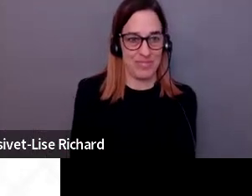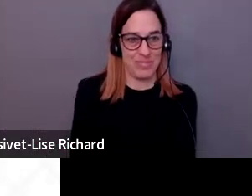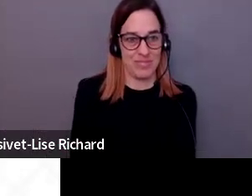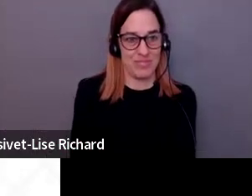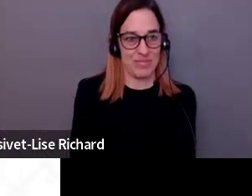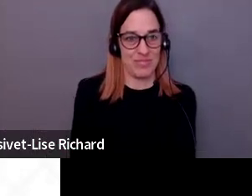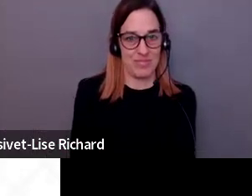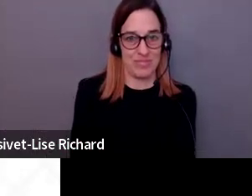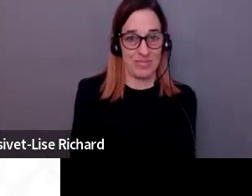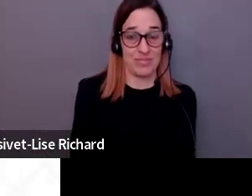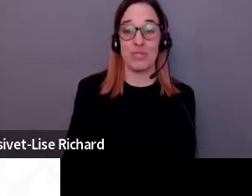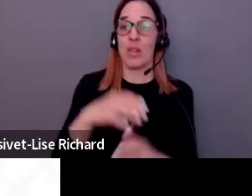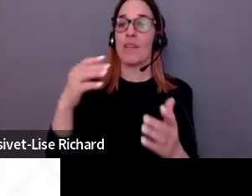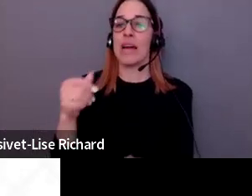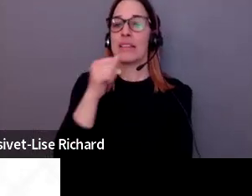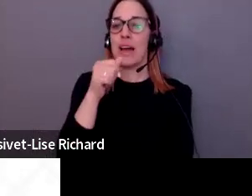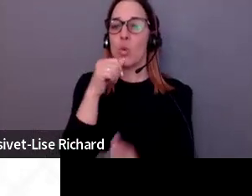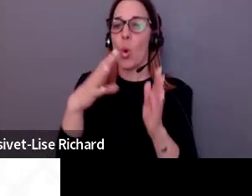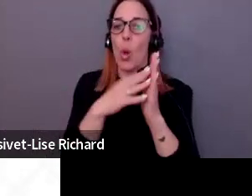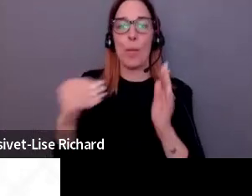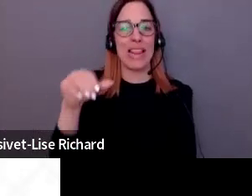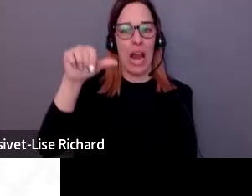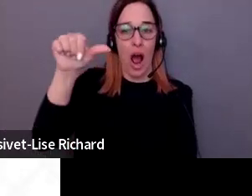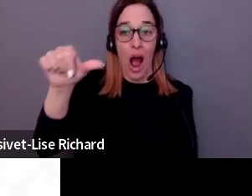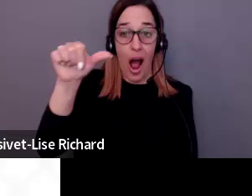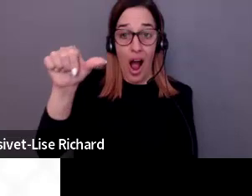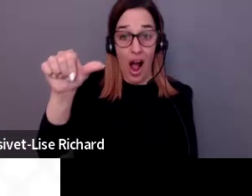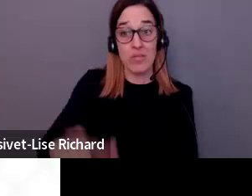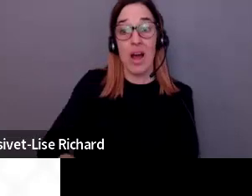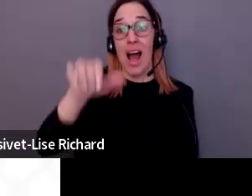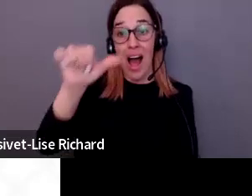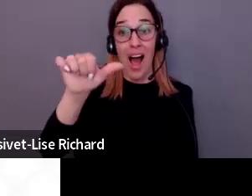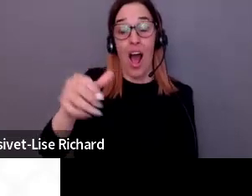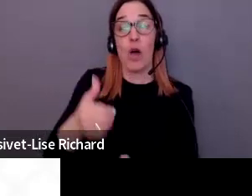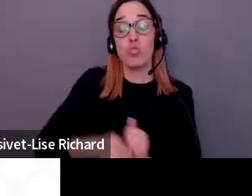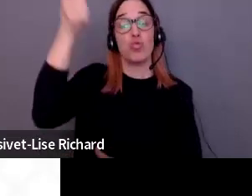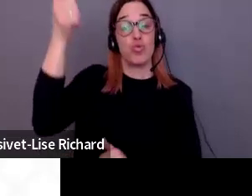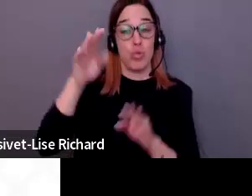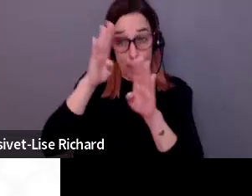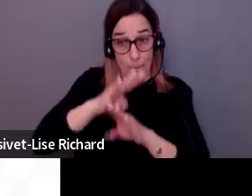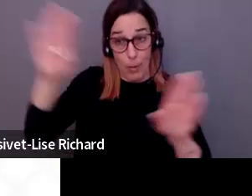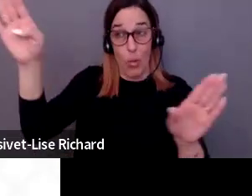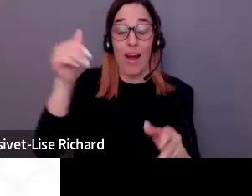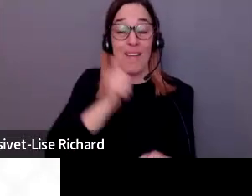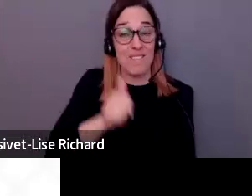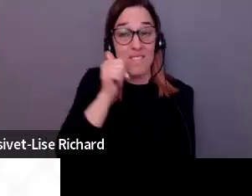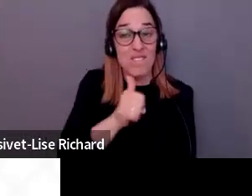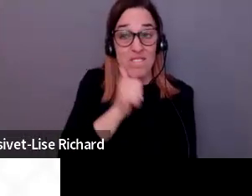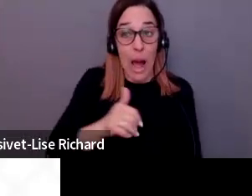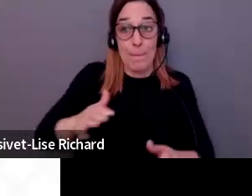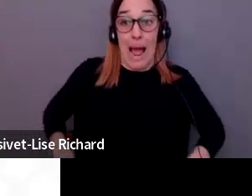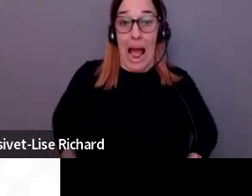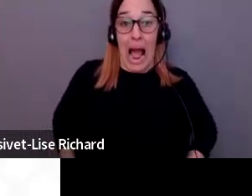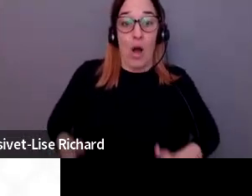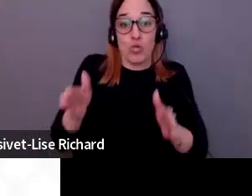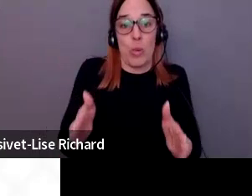Alors, la morphologie en A, comme je vous disais, c'est la silhouette la plus répandue chez les femmes. C'est des hanches développées et